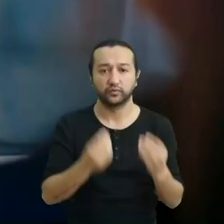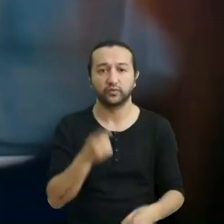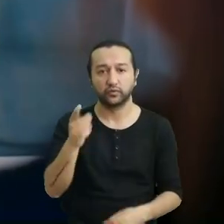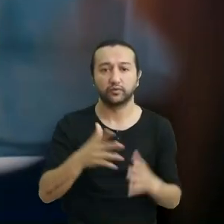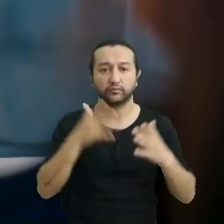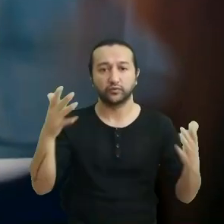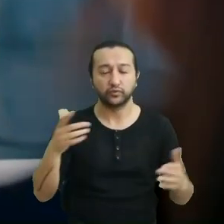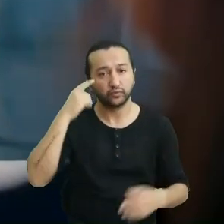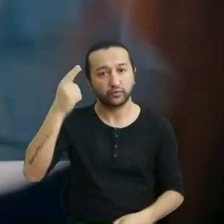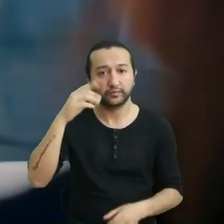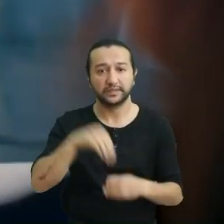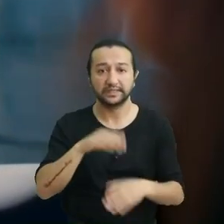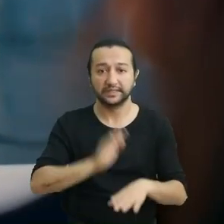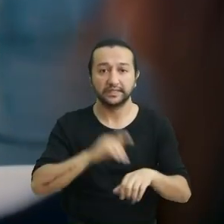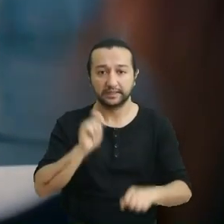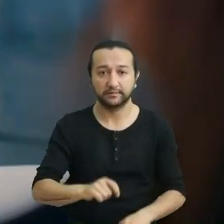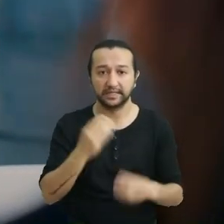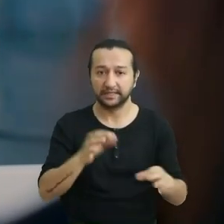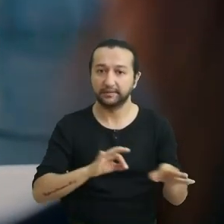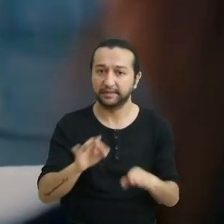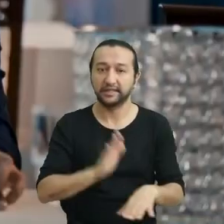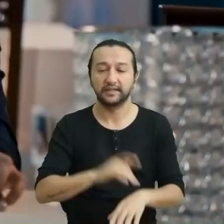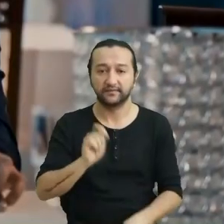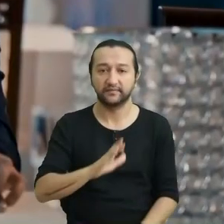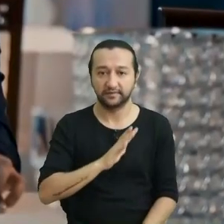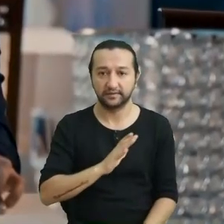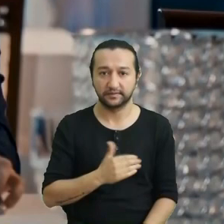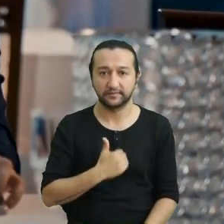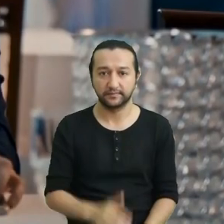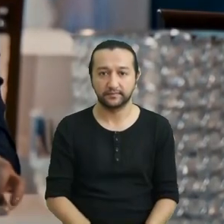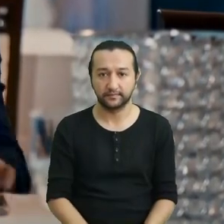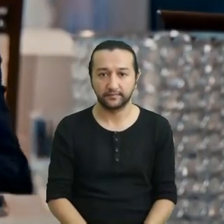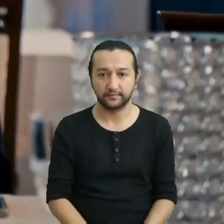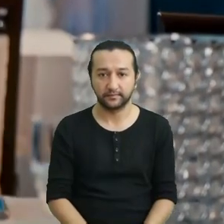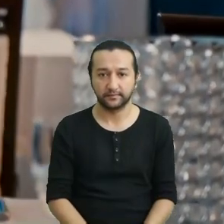Onun büyük düşmesini sağlamak için çok iyi planlarım var.